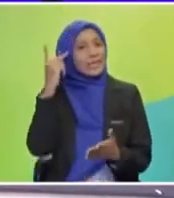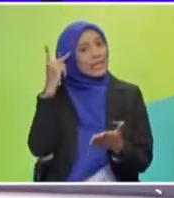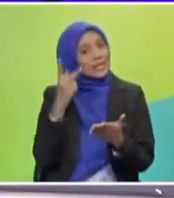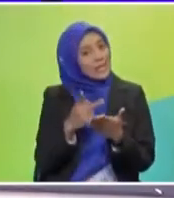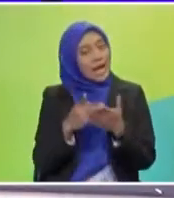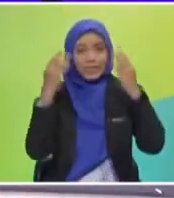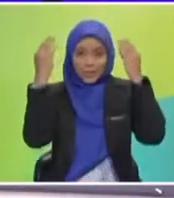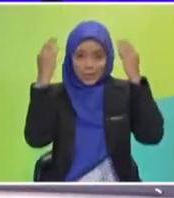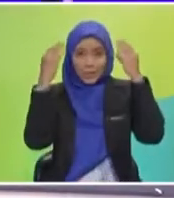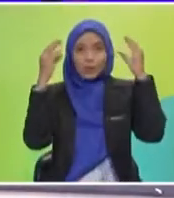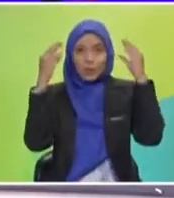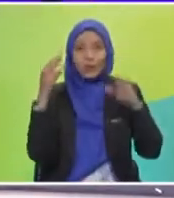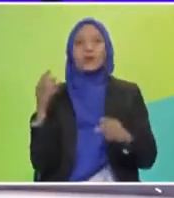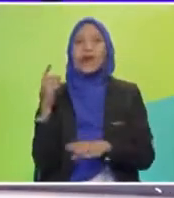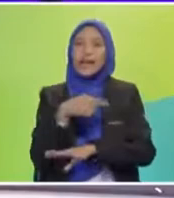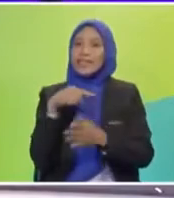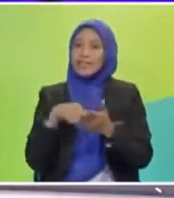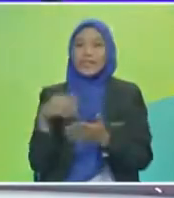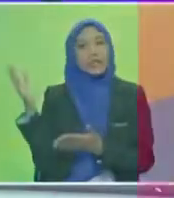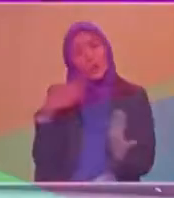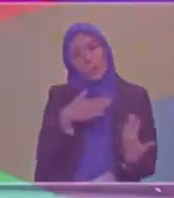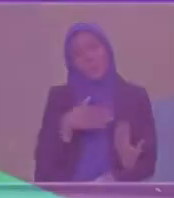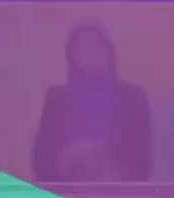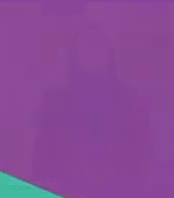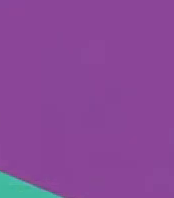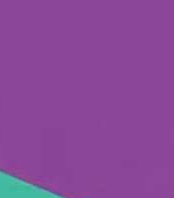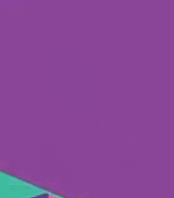kita pada hari ini. Jom kita saksikan.